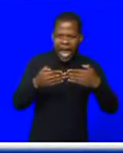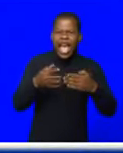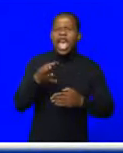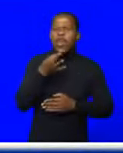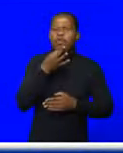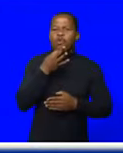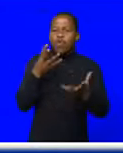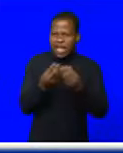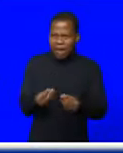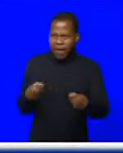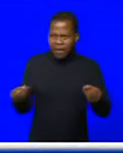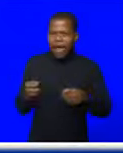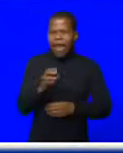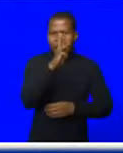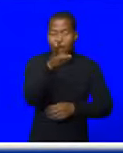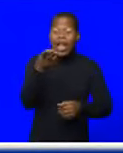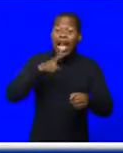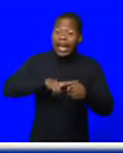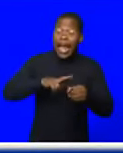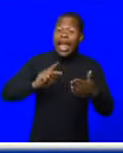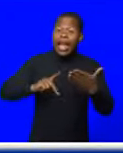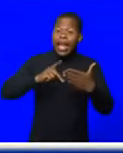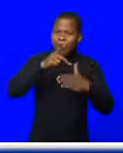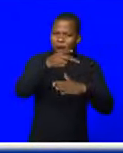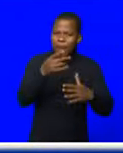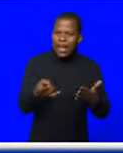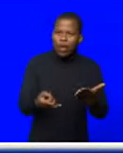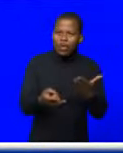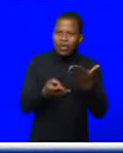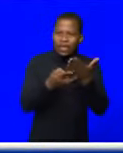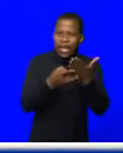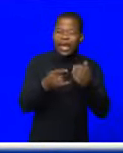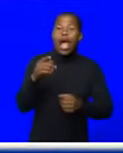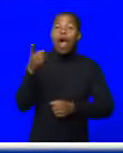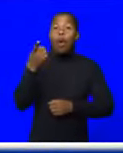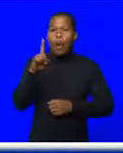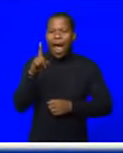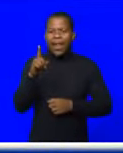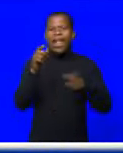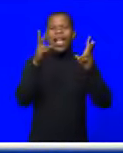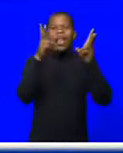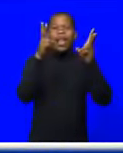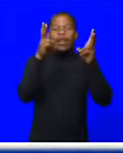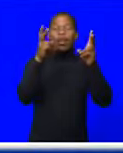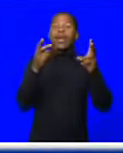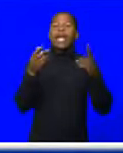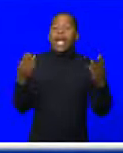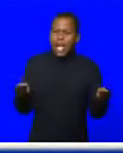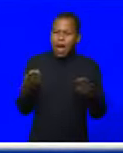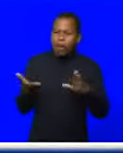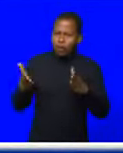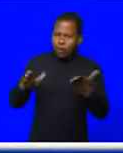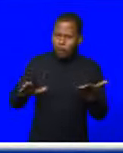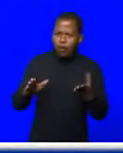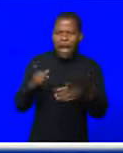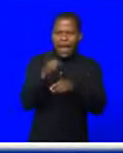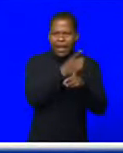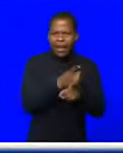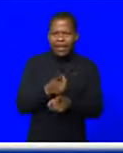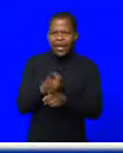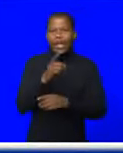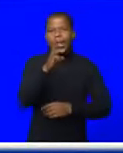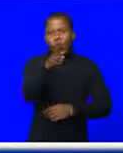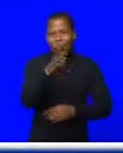Lohlelo lutawujinge futhi lusite kukhulumisa tindzaba tekushona kwebantfu. Tindzabente Eswatini